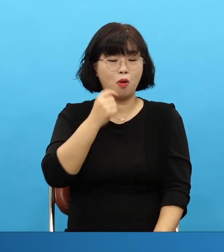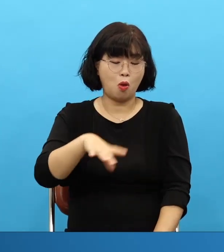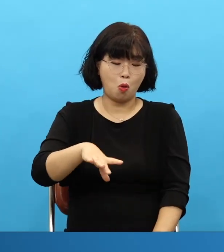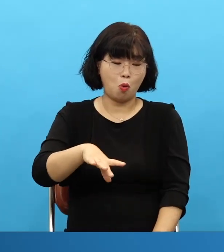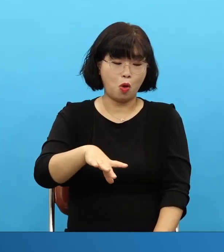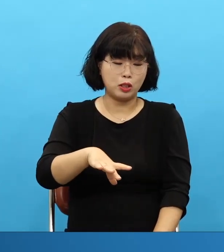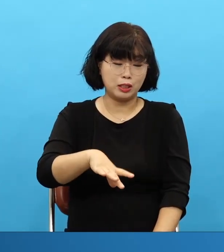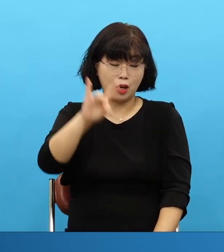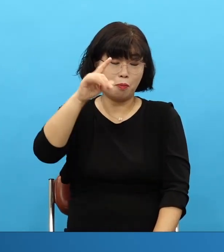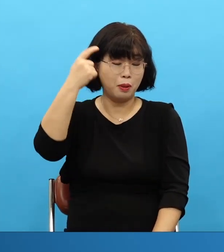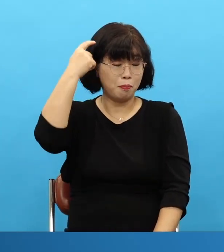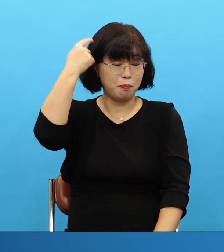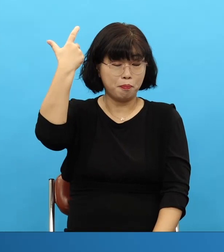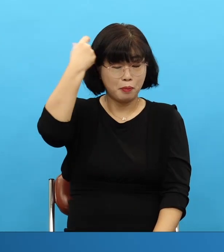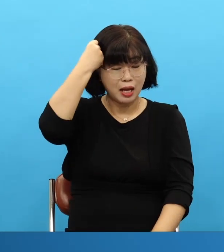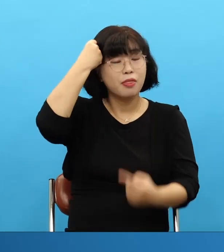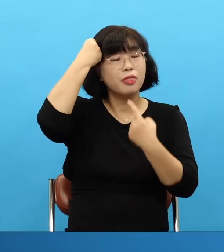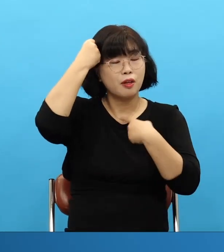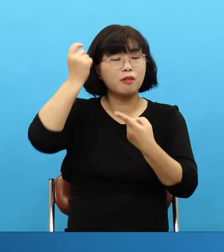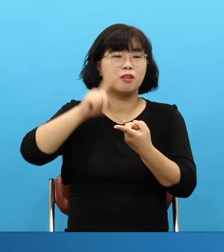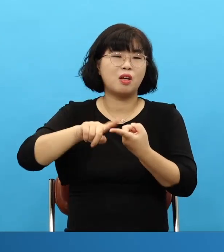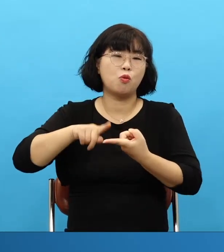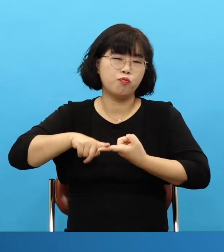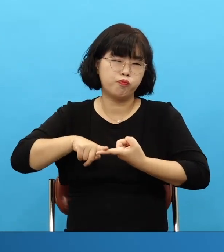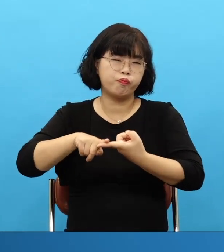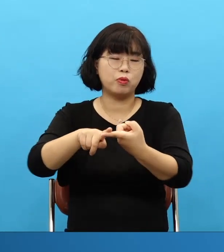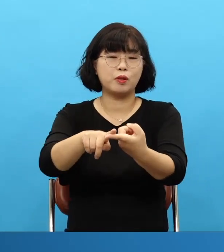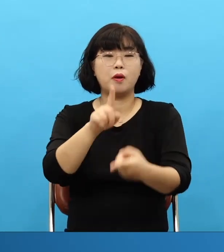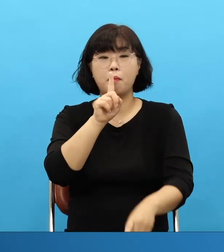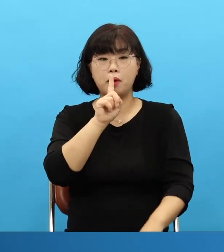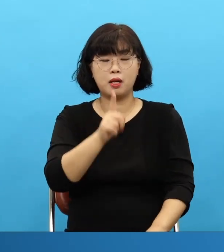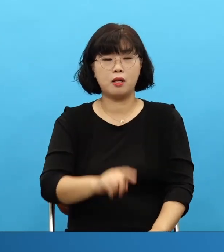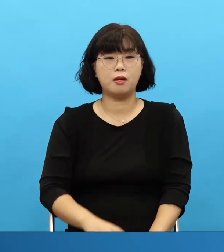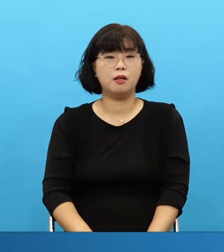외국 사람들을 쓴다면 이 선은 벌써 이게 앞에